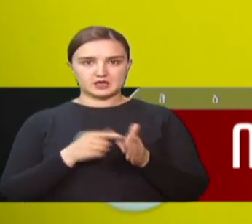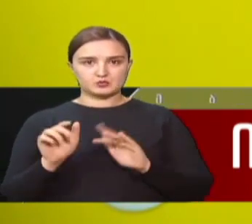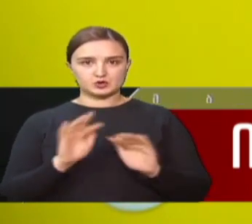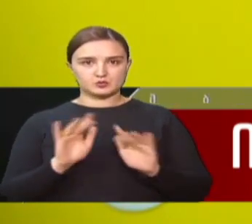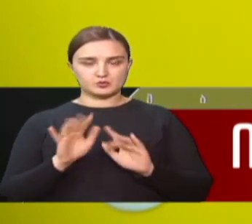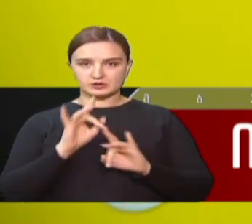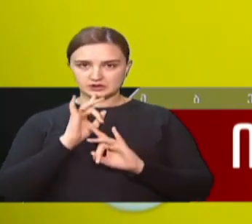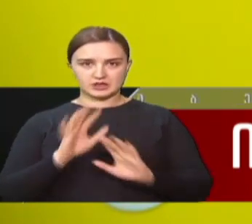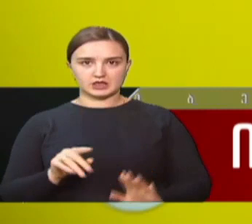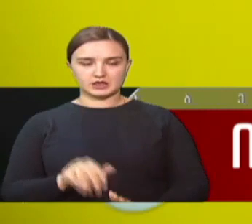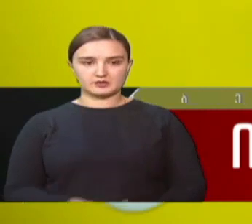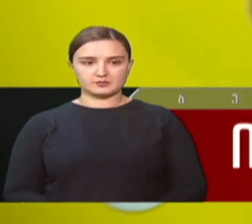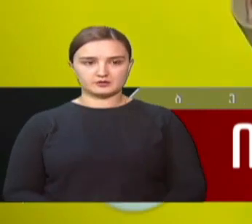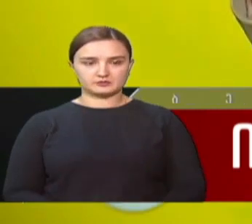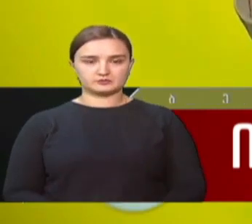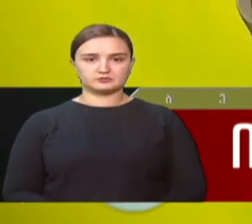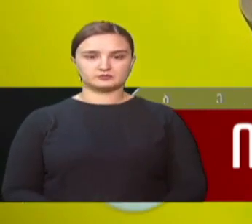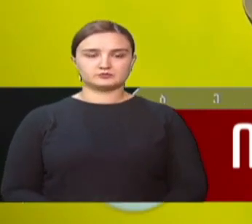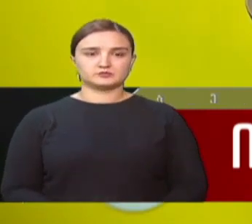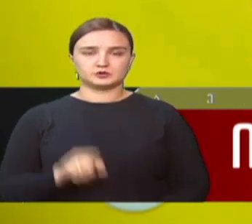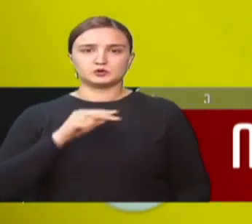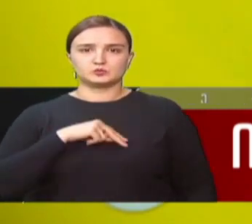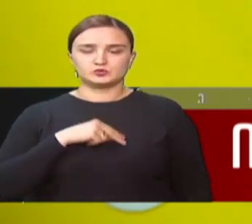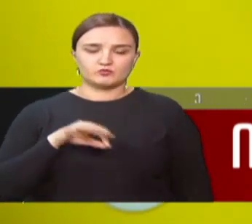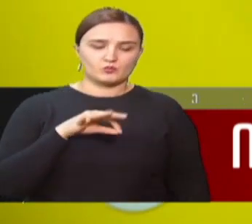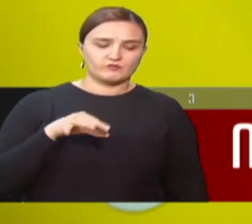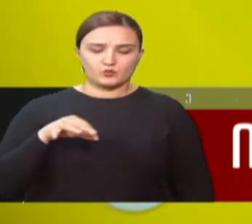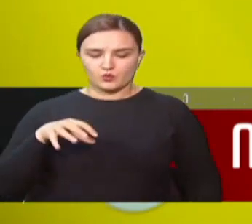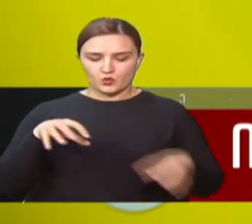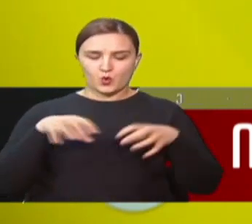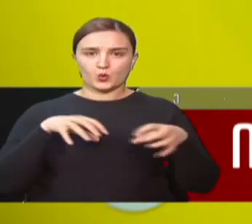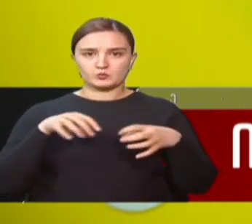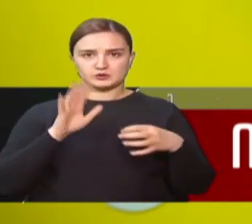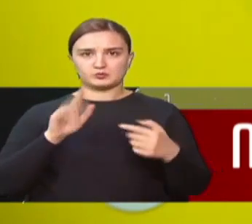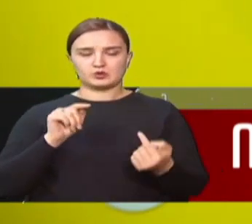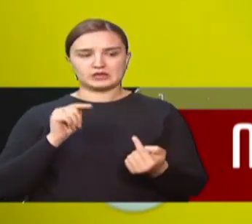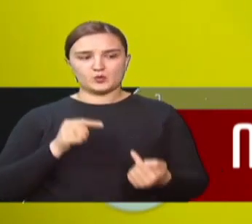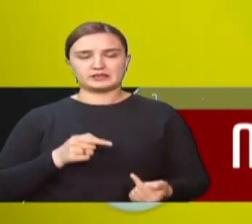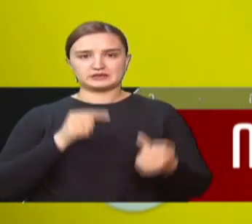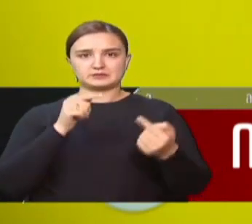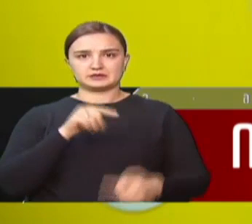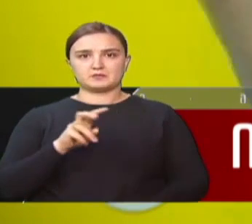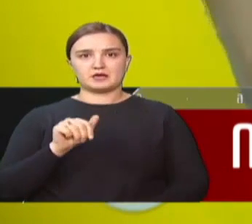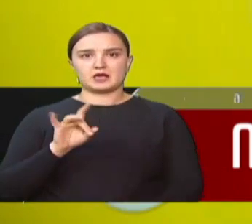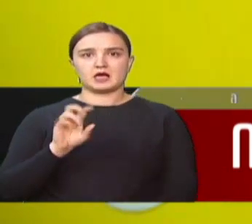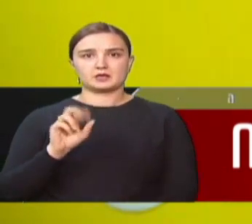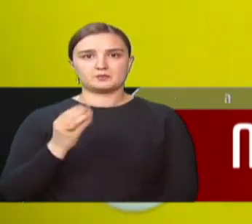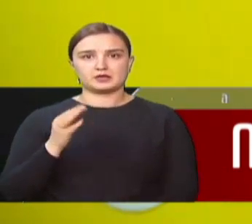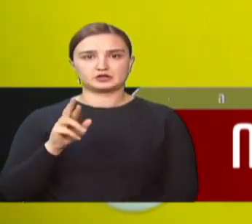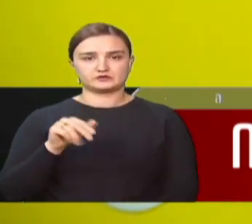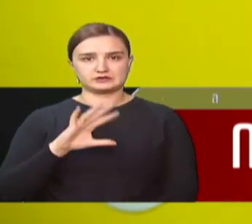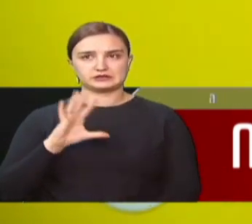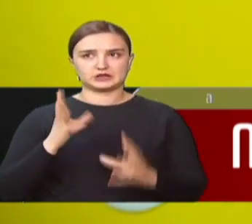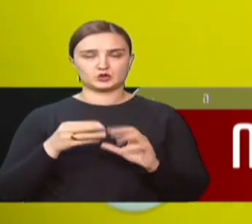არ ექნება, და ის იქნება იმუშავებს კორუფციაზე და დაუპირისპირდება ღარიბაშვილის კლანს და ყველა სხვა კლანს და საერთოდ